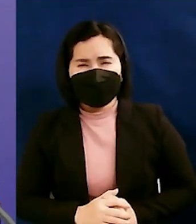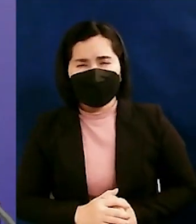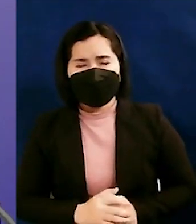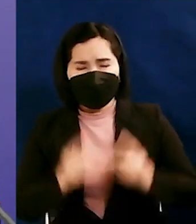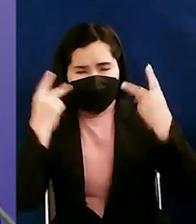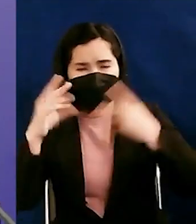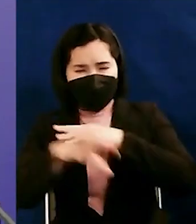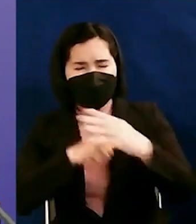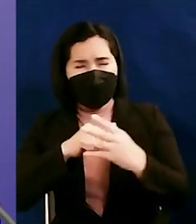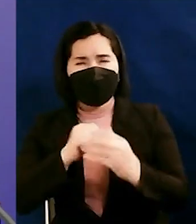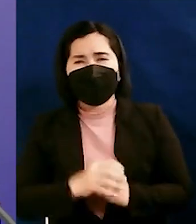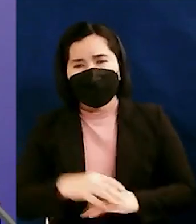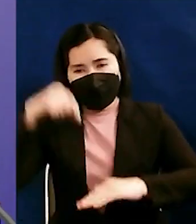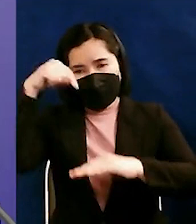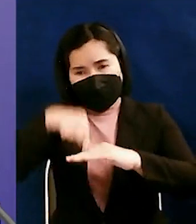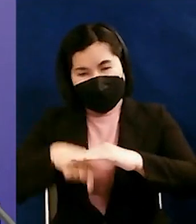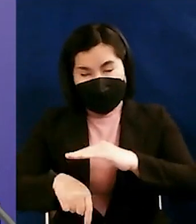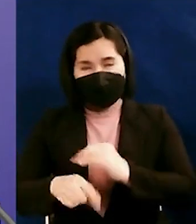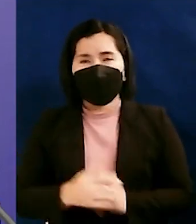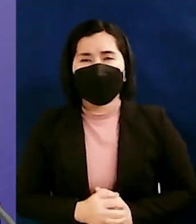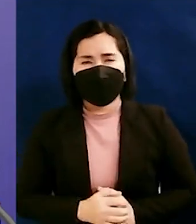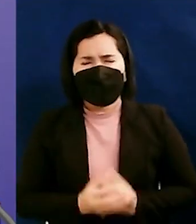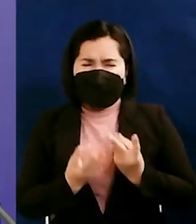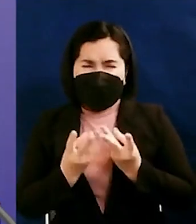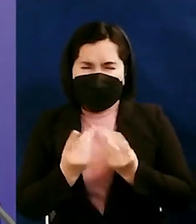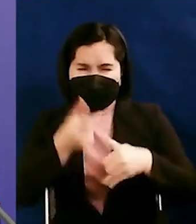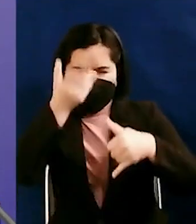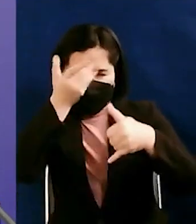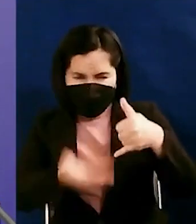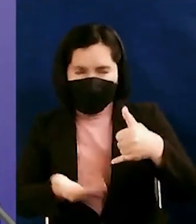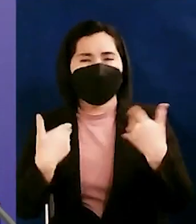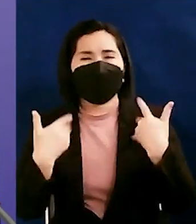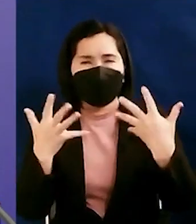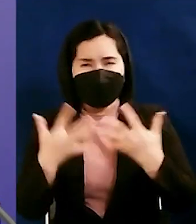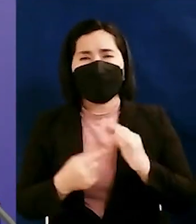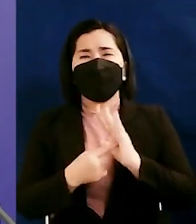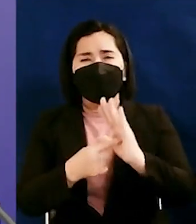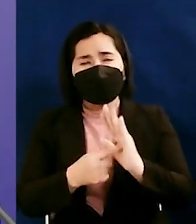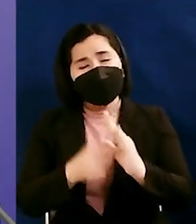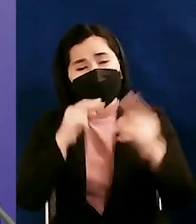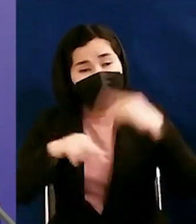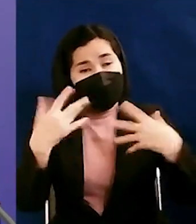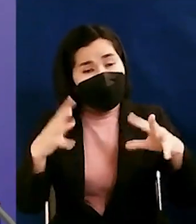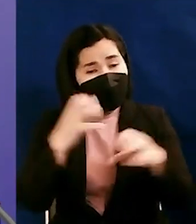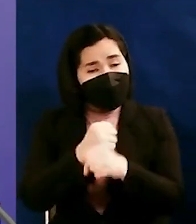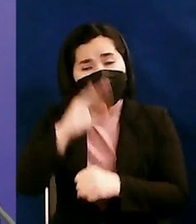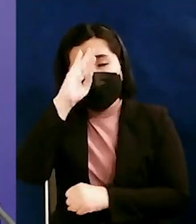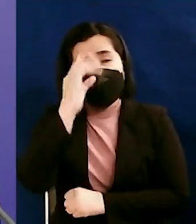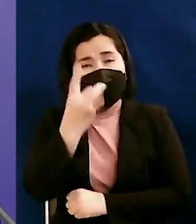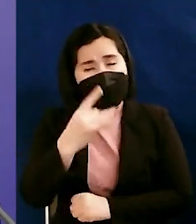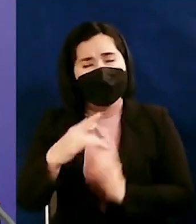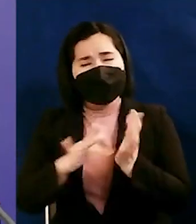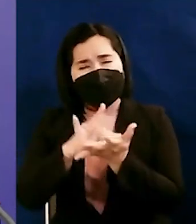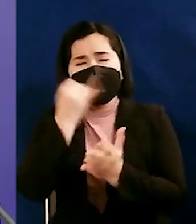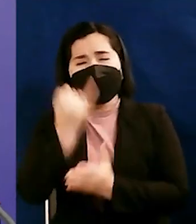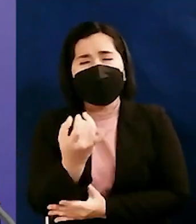ำข้อมูลไปได้ไม่ได้ลึกลงไปถึงในรายละเอียดอื่นๆนะครับในเรื่องของผลแลบว่าคนนี้เป็นแลบหรือว่าเคยแพ้ยา